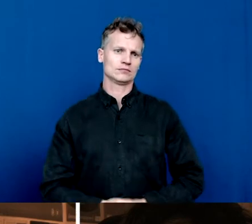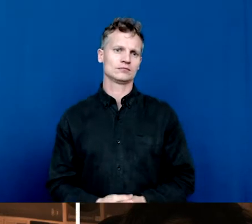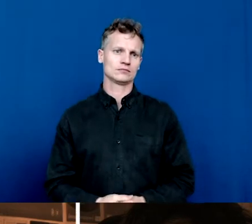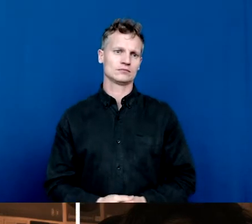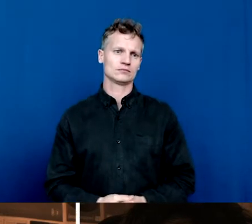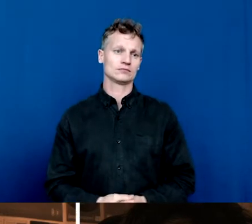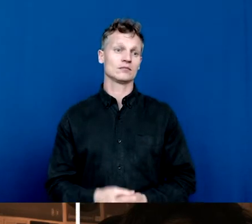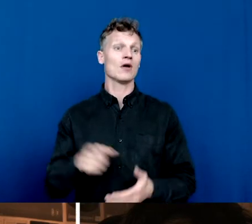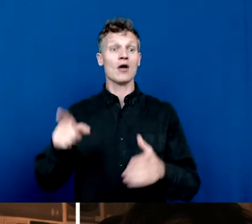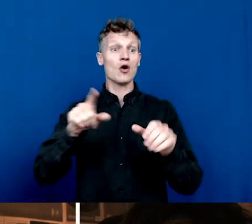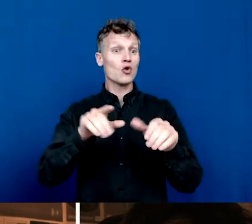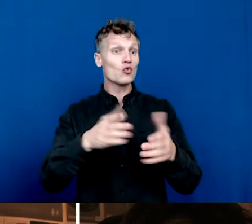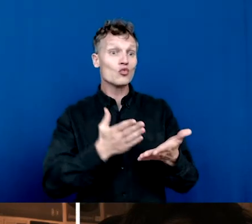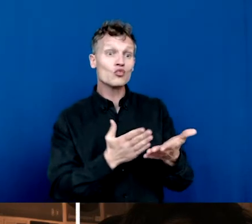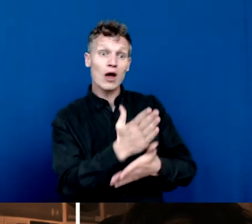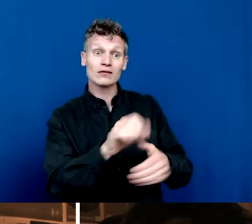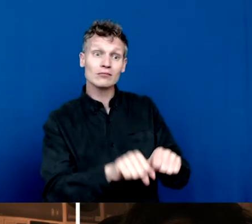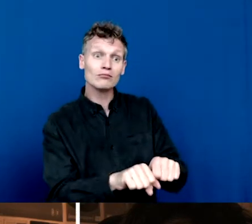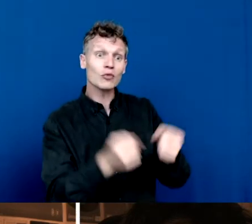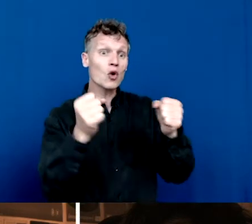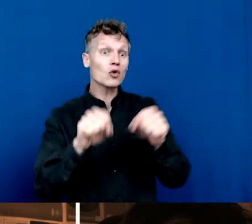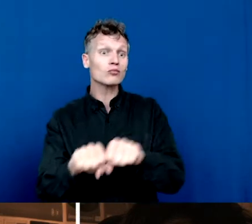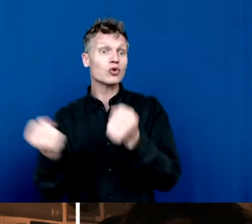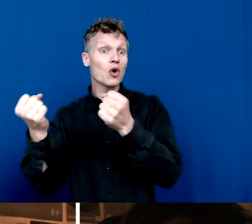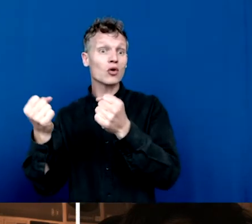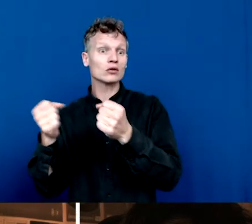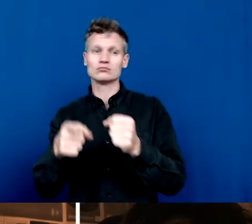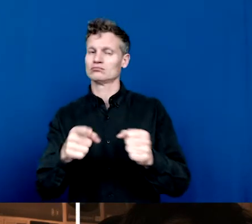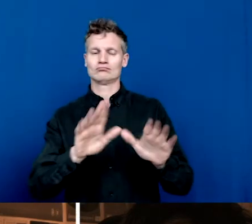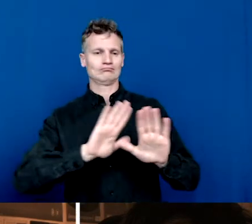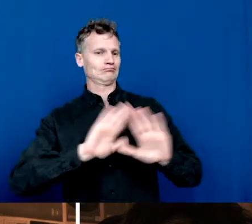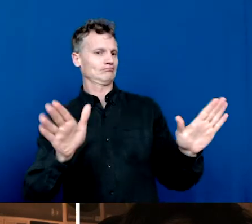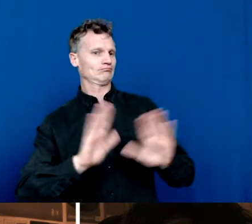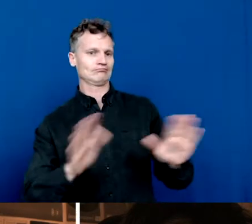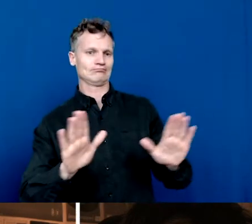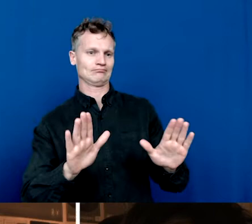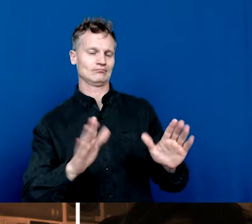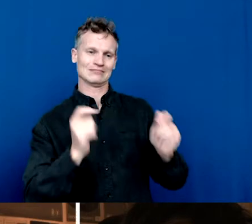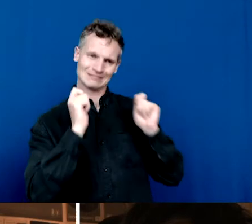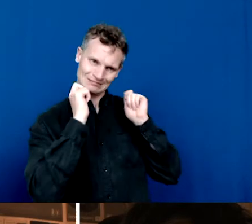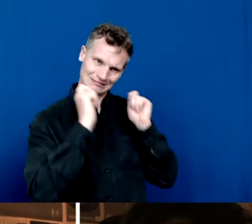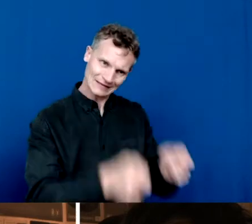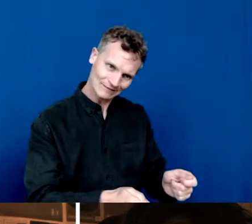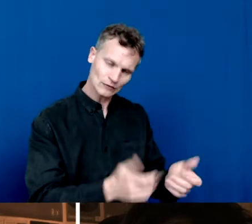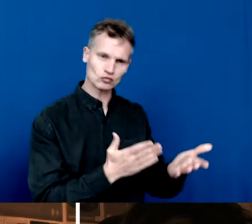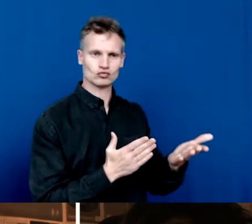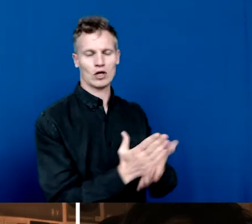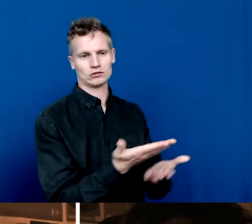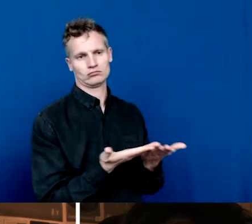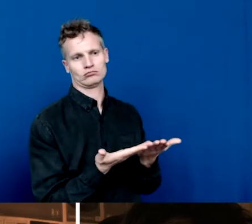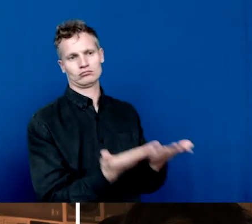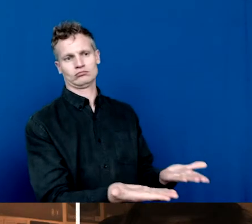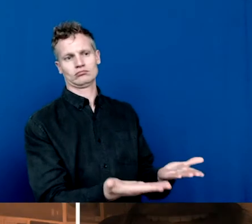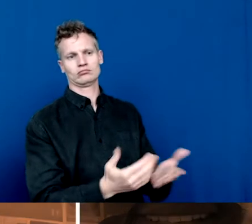leur violation des droits soit proscrite et que ces droits soient respectés.